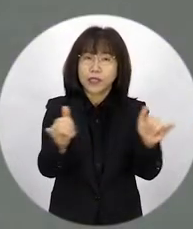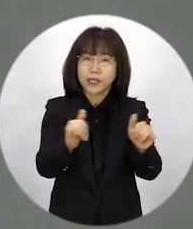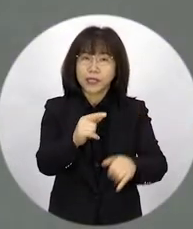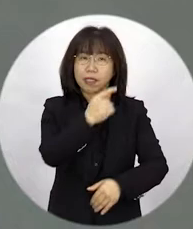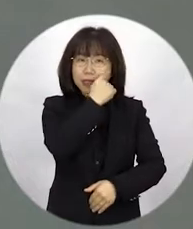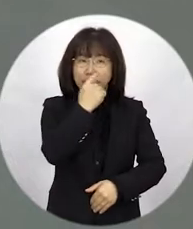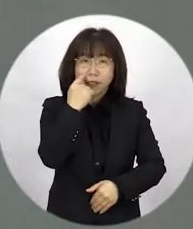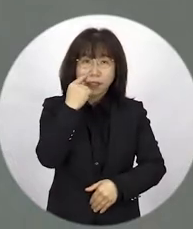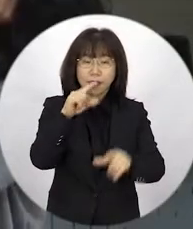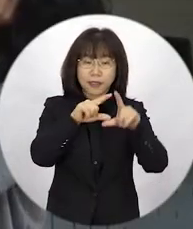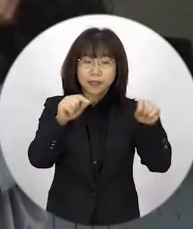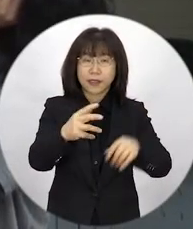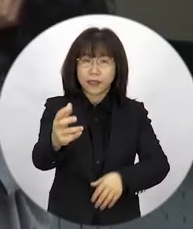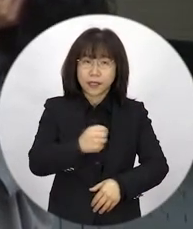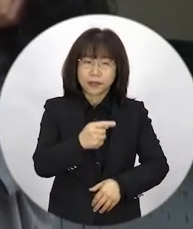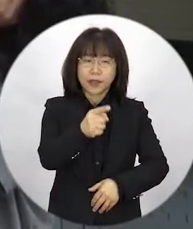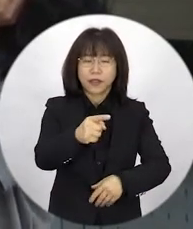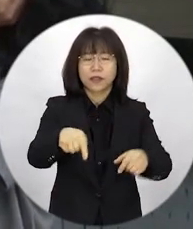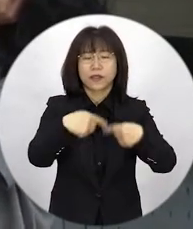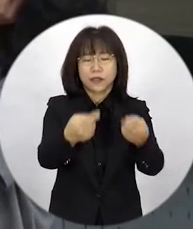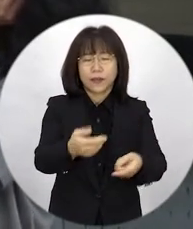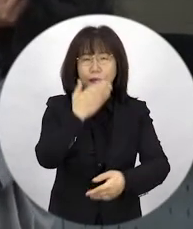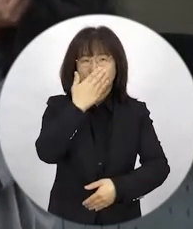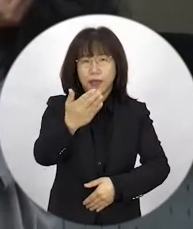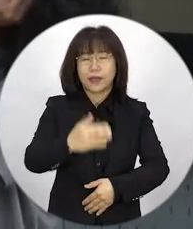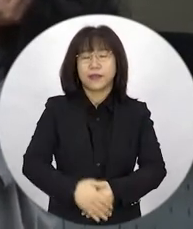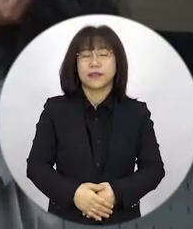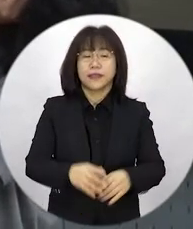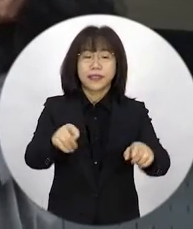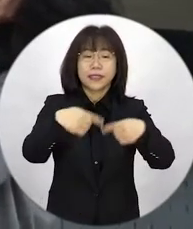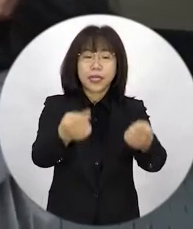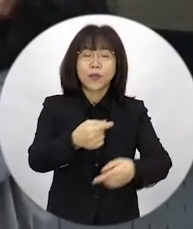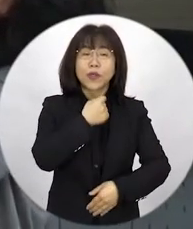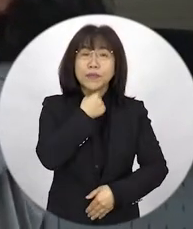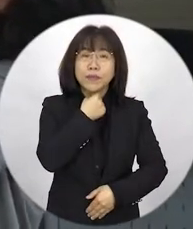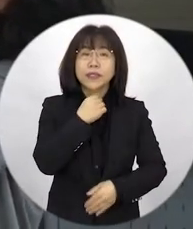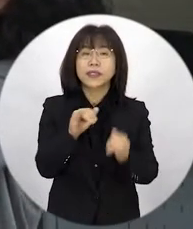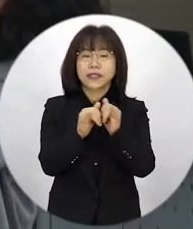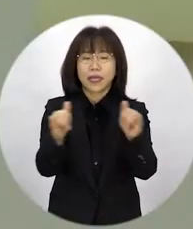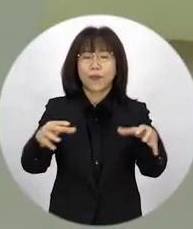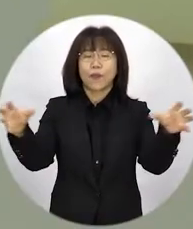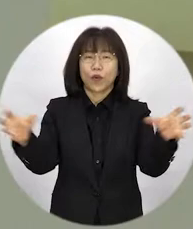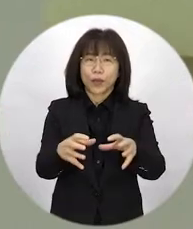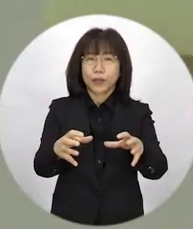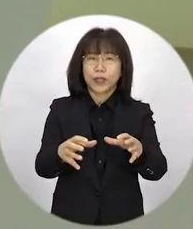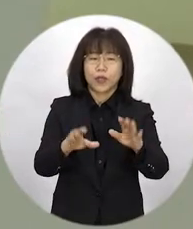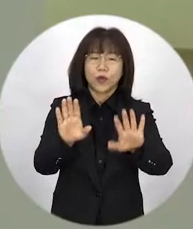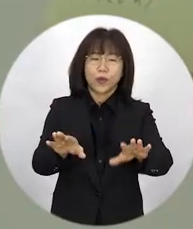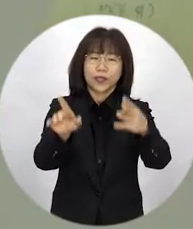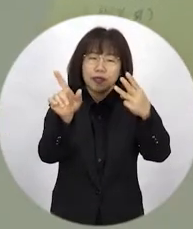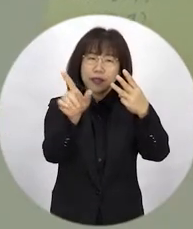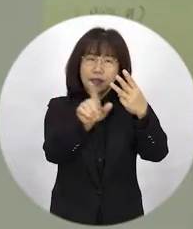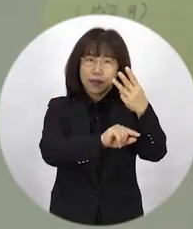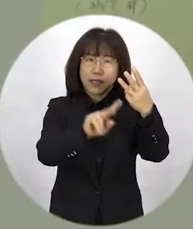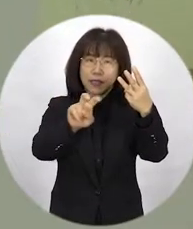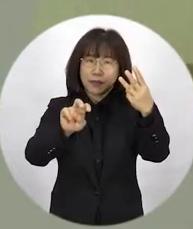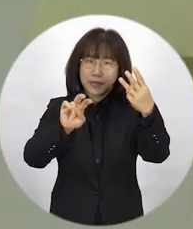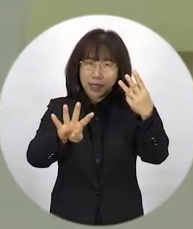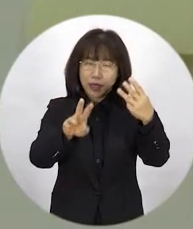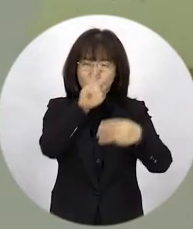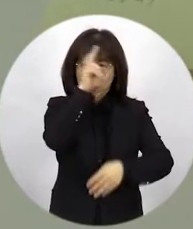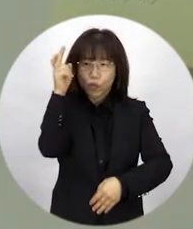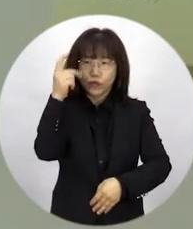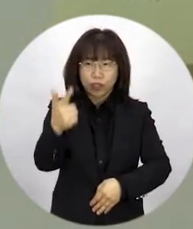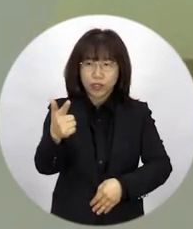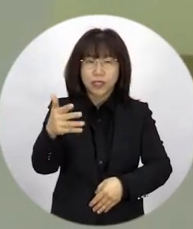외국인 등록증이 있는 외국인도 참여 가능합니다. 참여를 희망하는 모임이나 단체는 오는 24일 오후